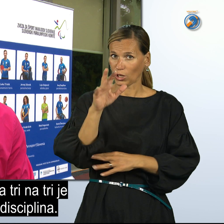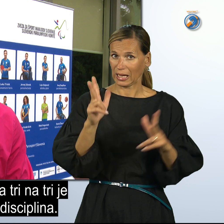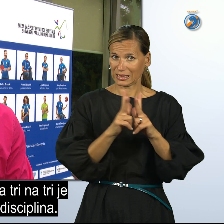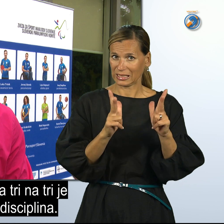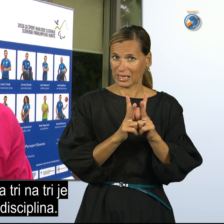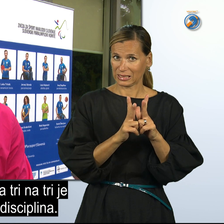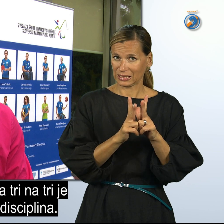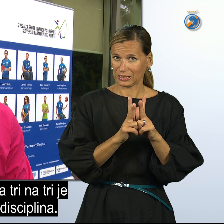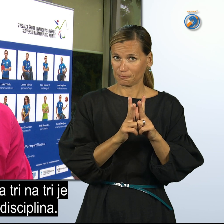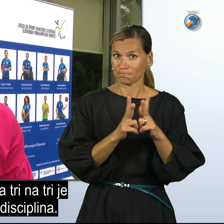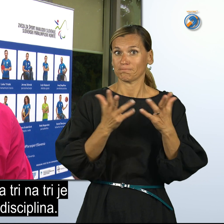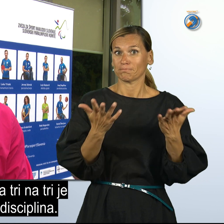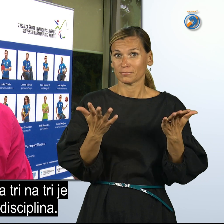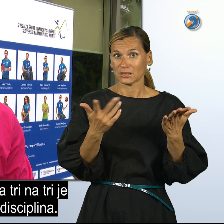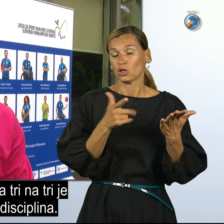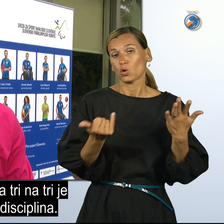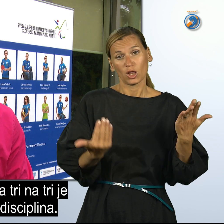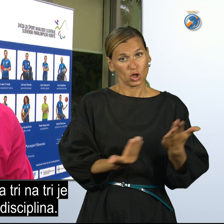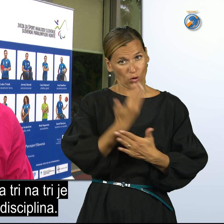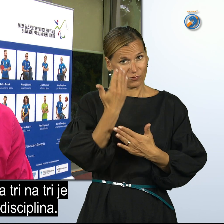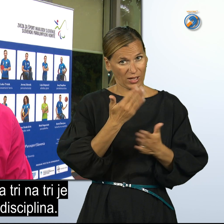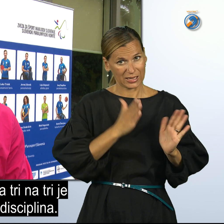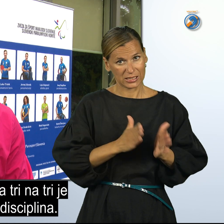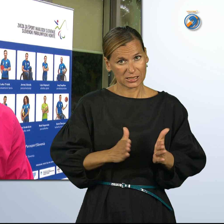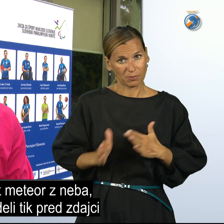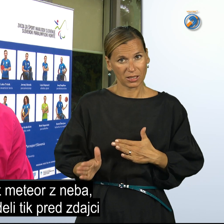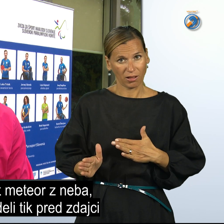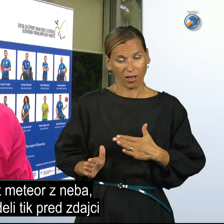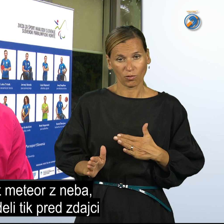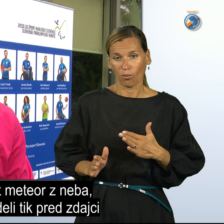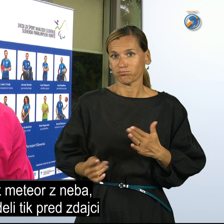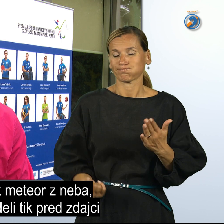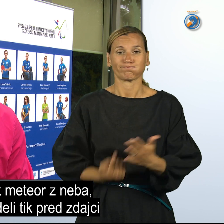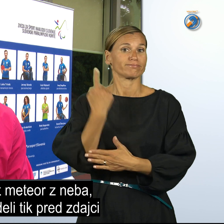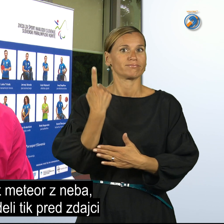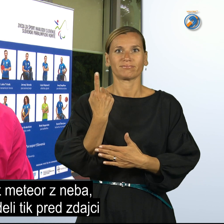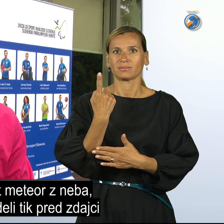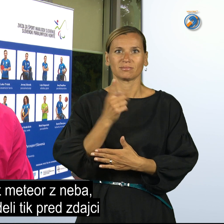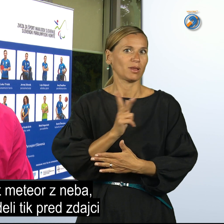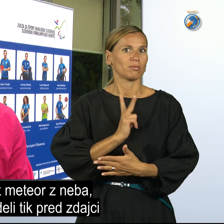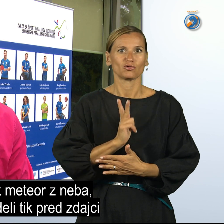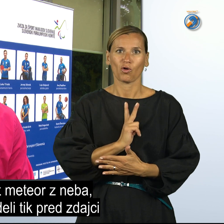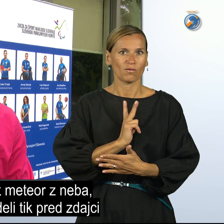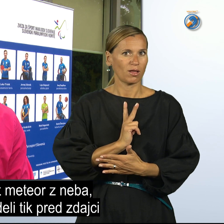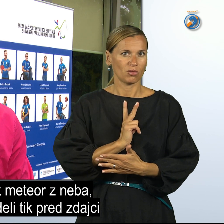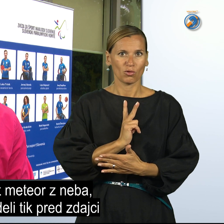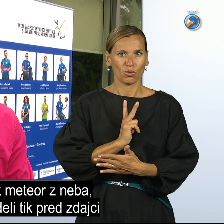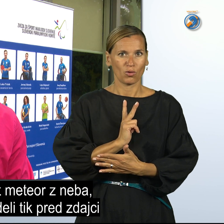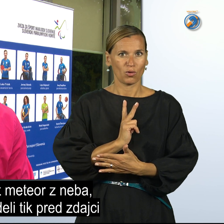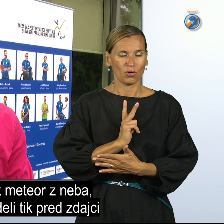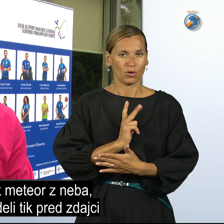Košarka 3x3, kot vem, je nova disciplina. Prišla je kot meteor iz neba.